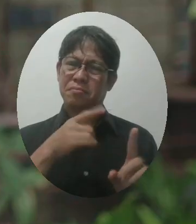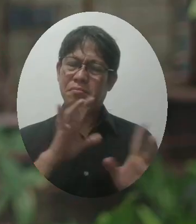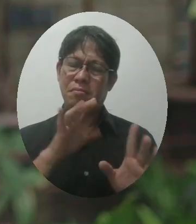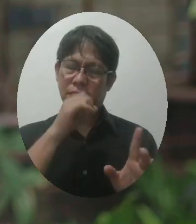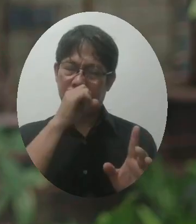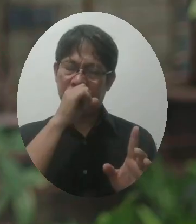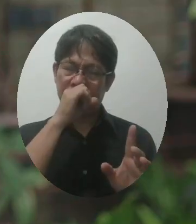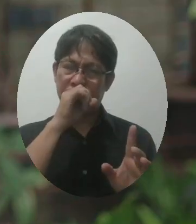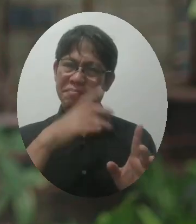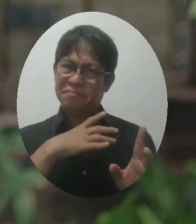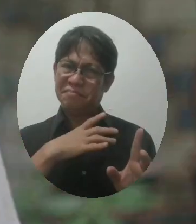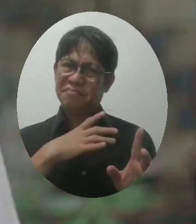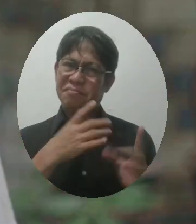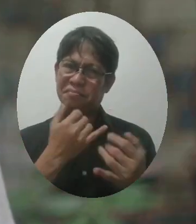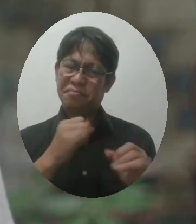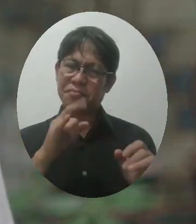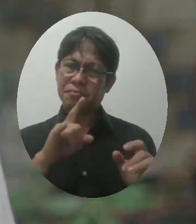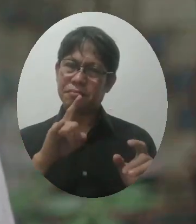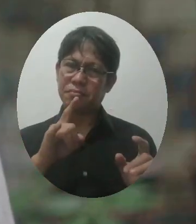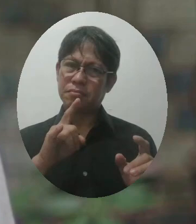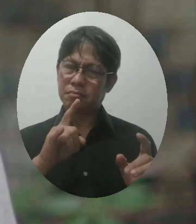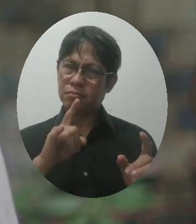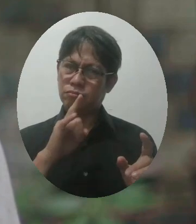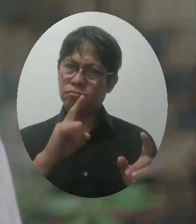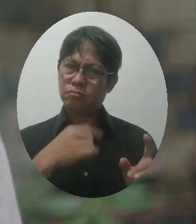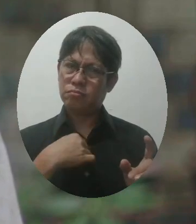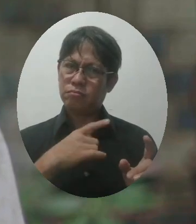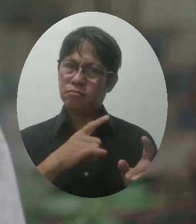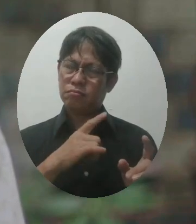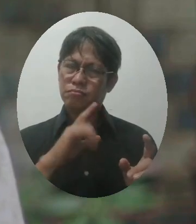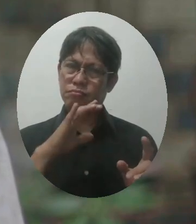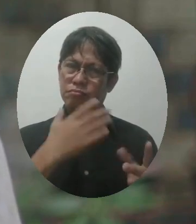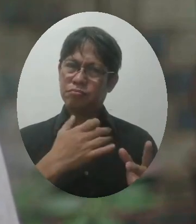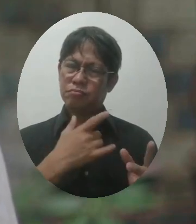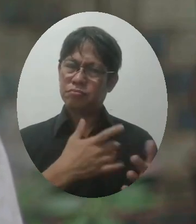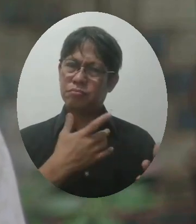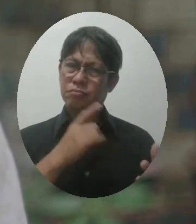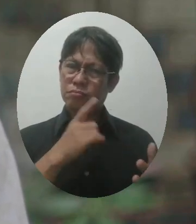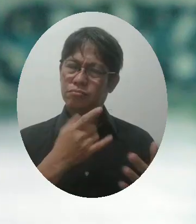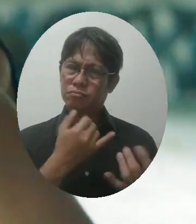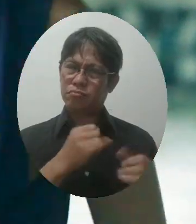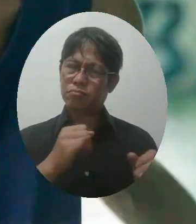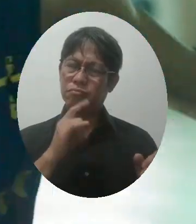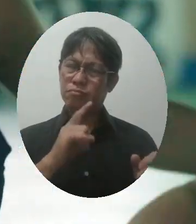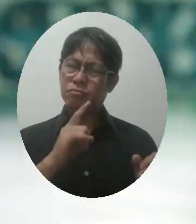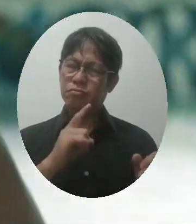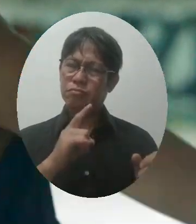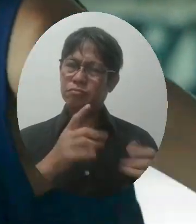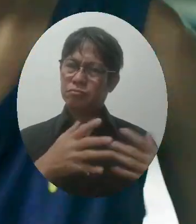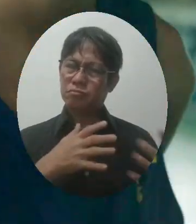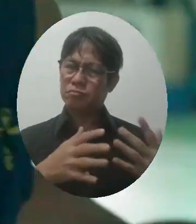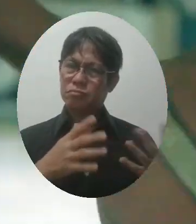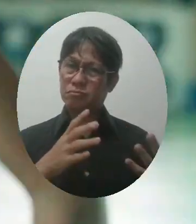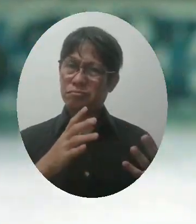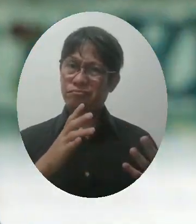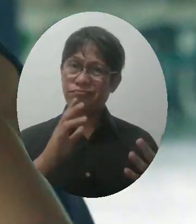si Nikki sa lakas ng loob ng kanyang anak. Hindi yan lang ang kapansanan para sa kanyang mga pangarap.